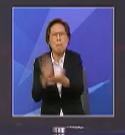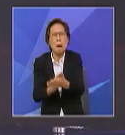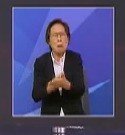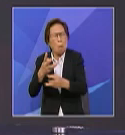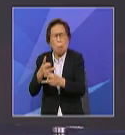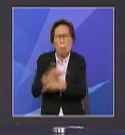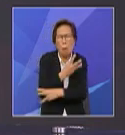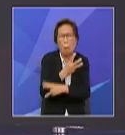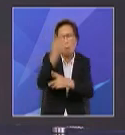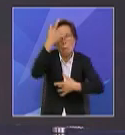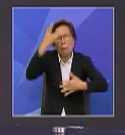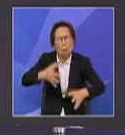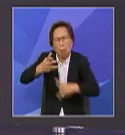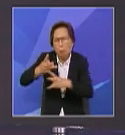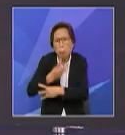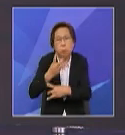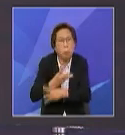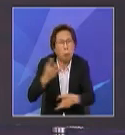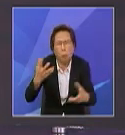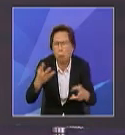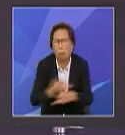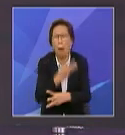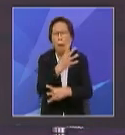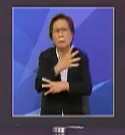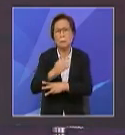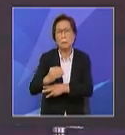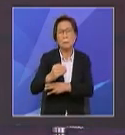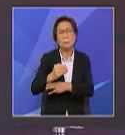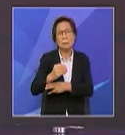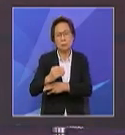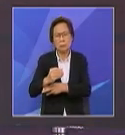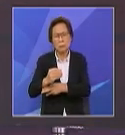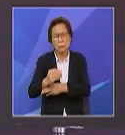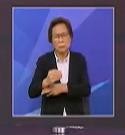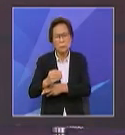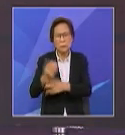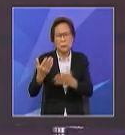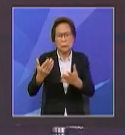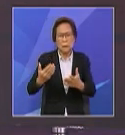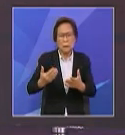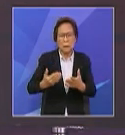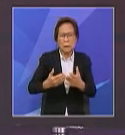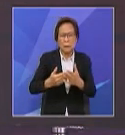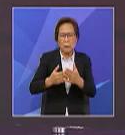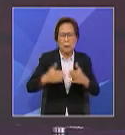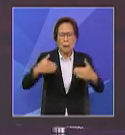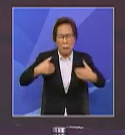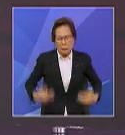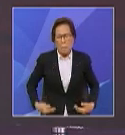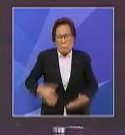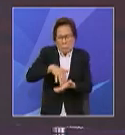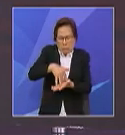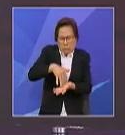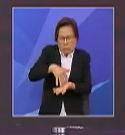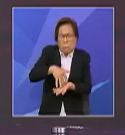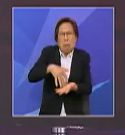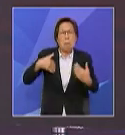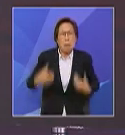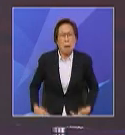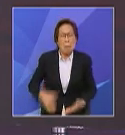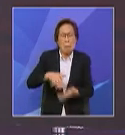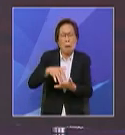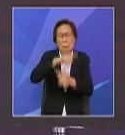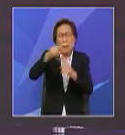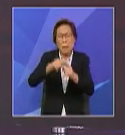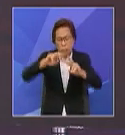yang lebih teruk kepada pesakit. Also dia memberi apa disebut kerintangan terhadap sistem imun di mana selalunya apabila